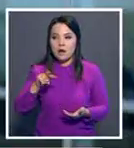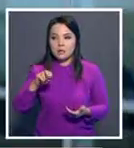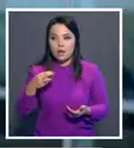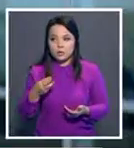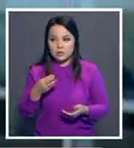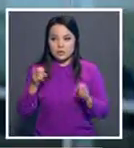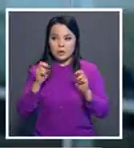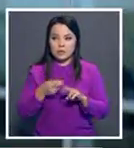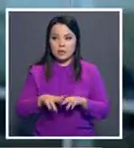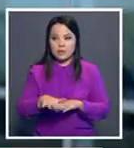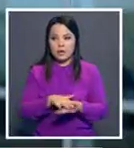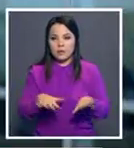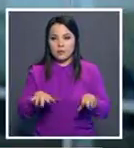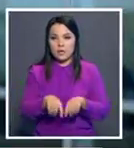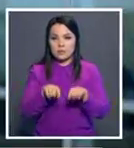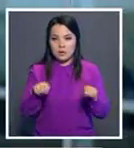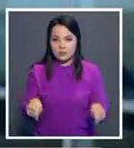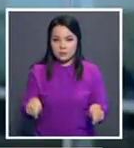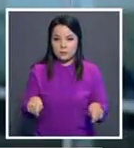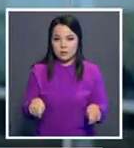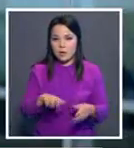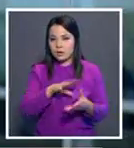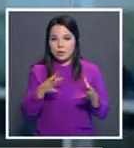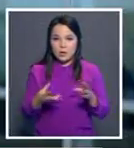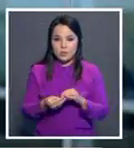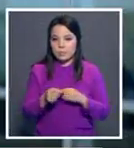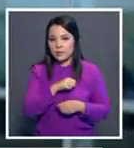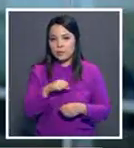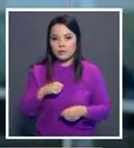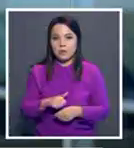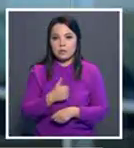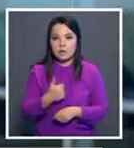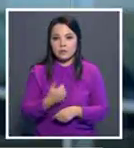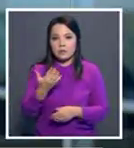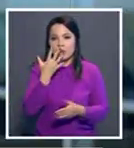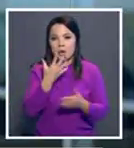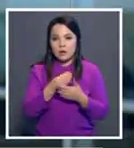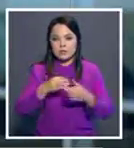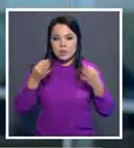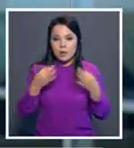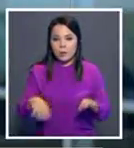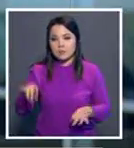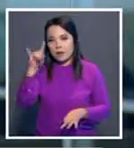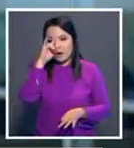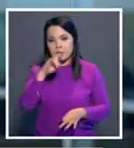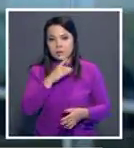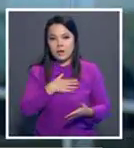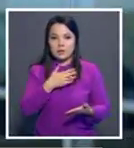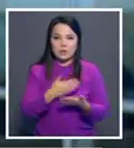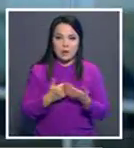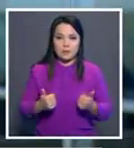Алаш орда үкіметін құрды. Жалпы ең бастысы тәуелсіз қазақ елін құруға талпынды,